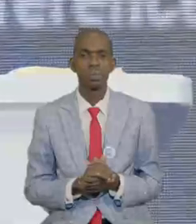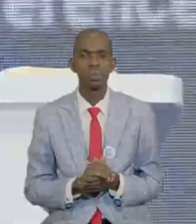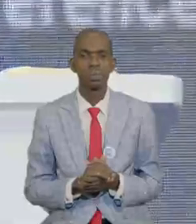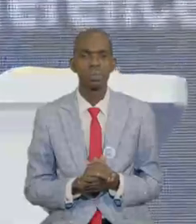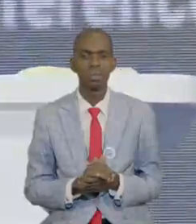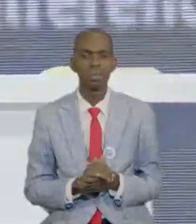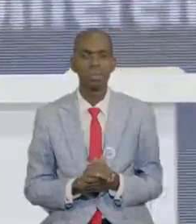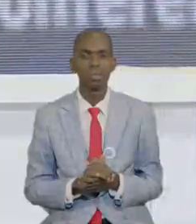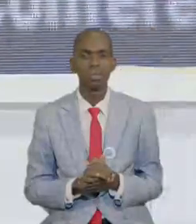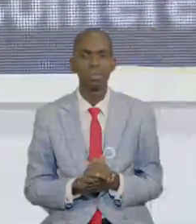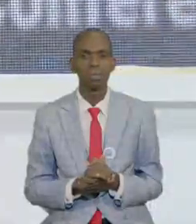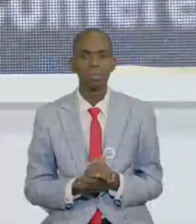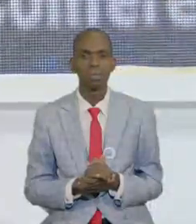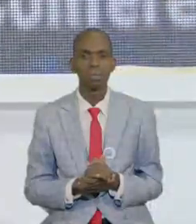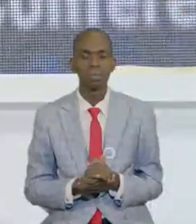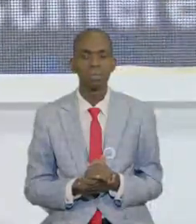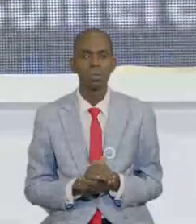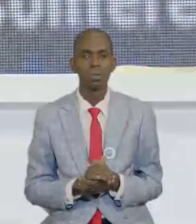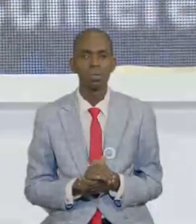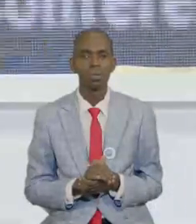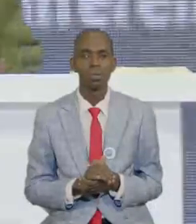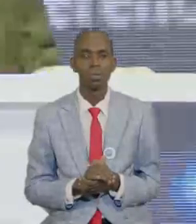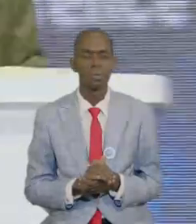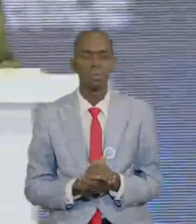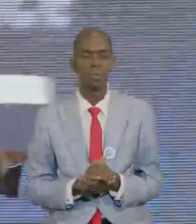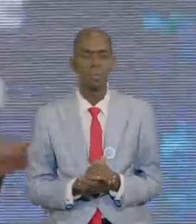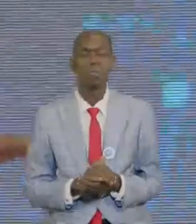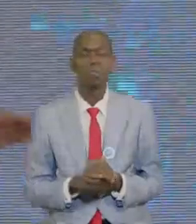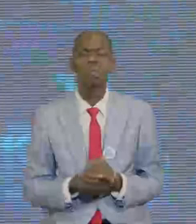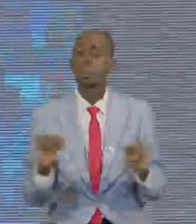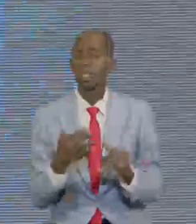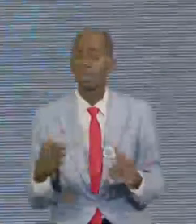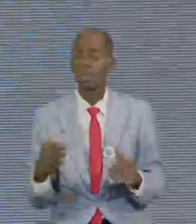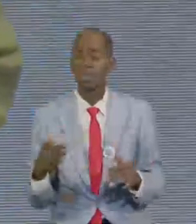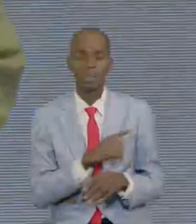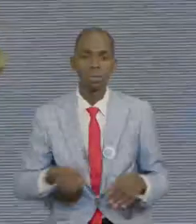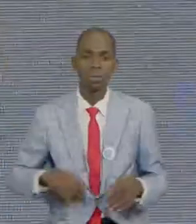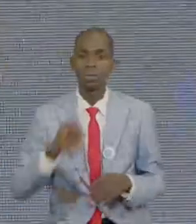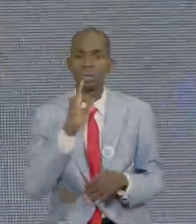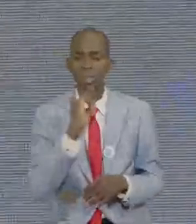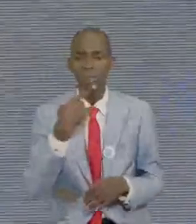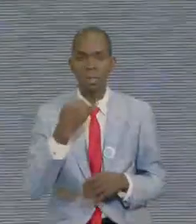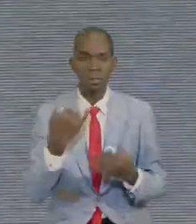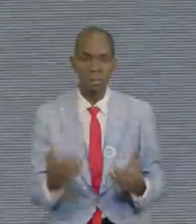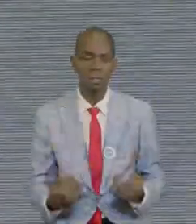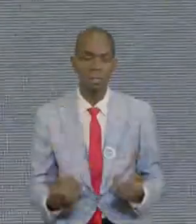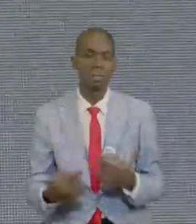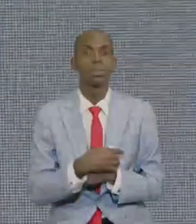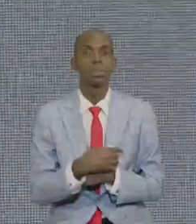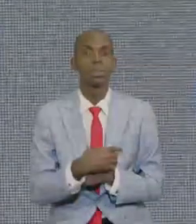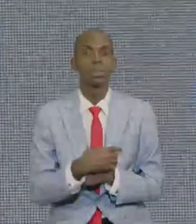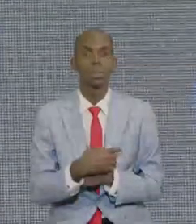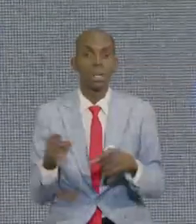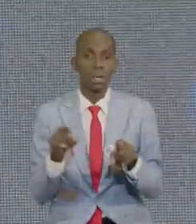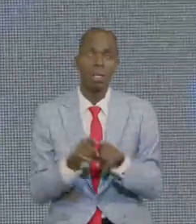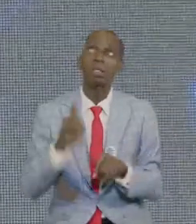péché, s'écriaient, hommes, frères, que ferons-nous? It's the same thing the Lord is doing today. C'est la même chose que le Seigneur fait aujourd'hui. As he